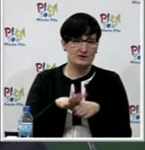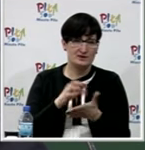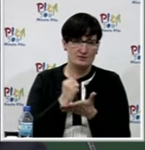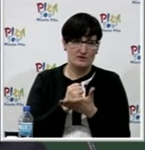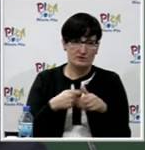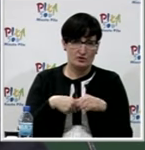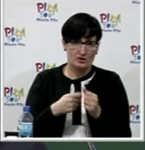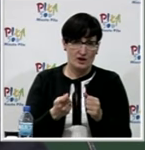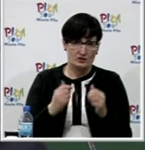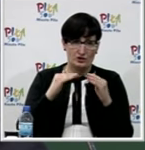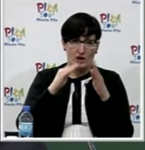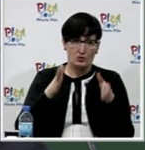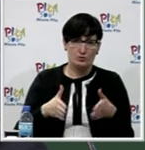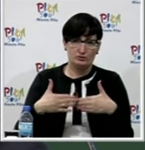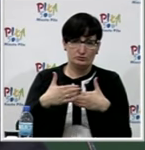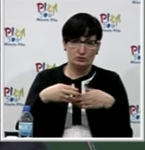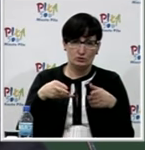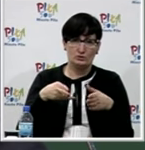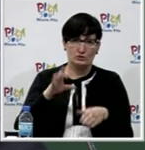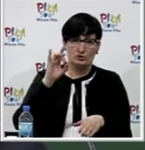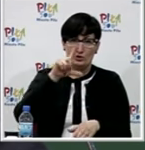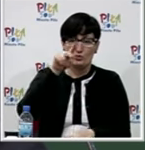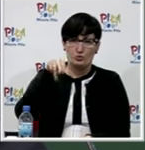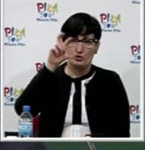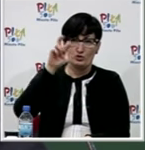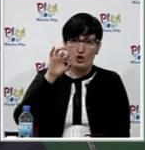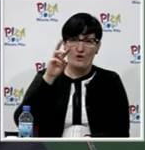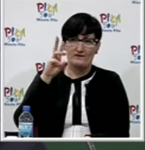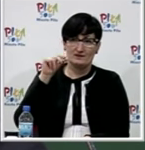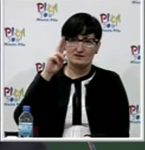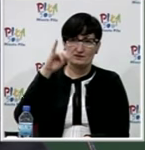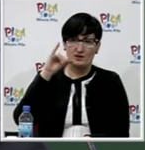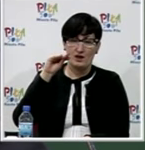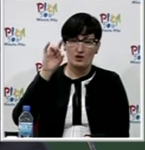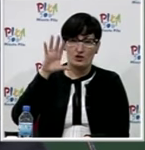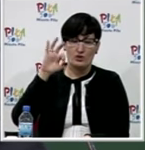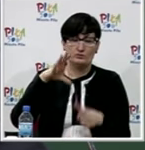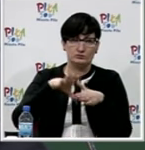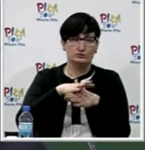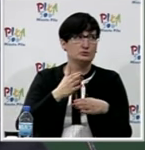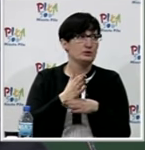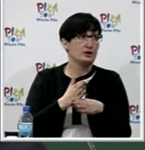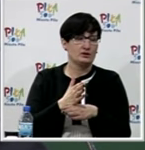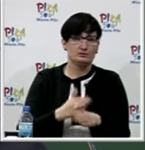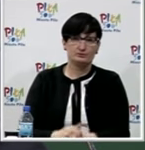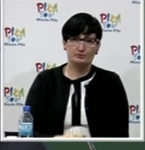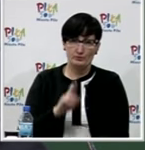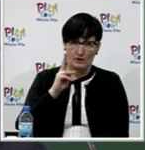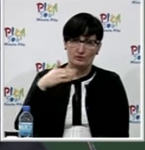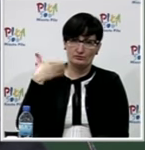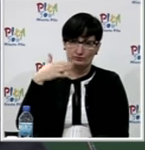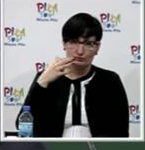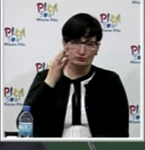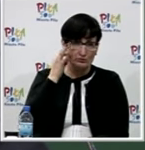nieruchomości położonej przy ulicy Głuchowskiego w Pile. Druk numer 772. Także ten punkt będzie referowała pani dyrektor